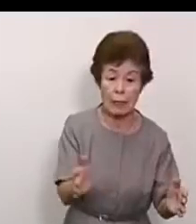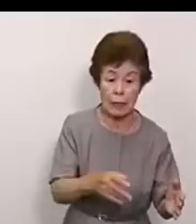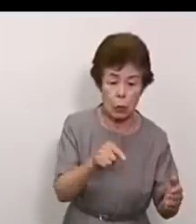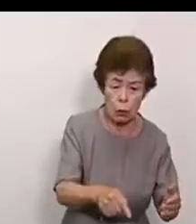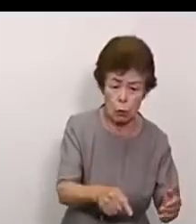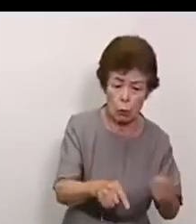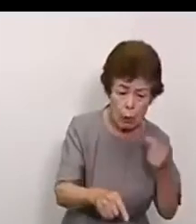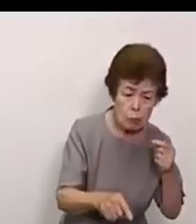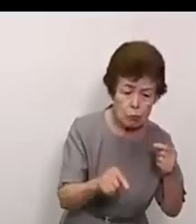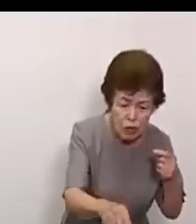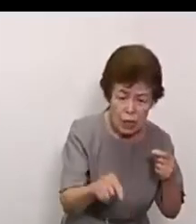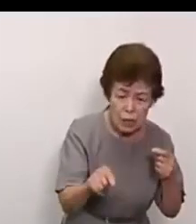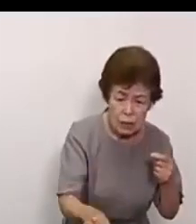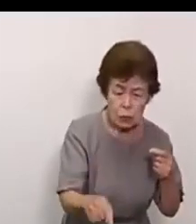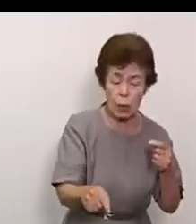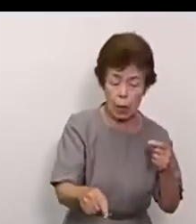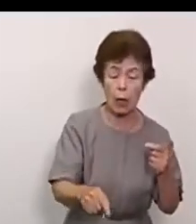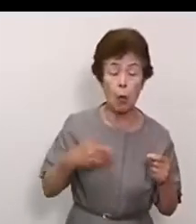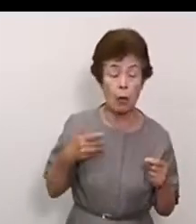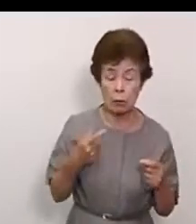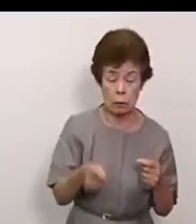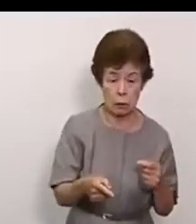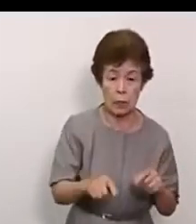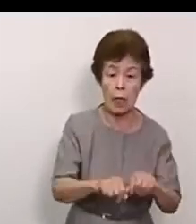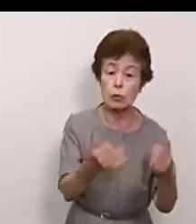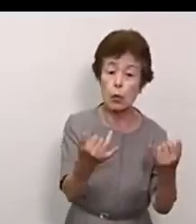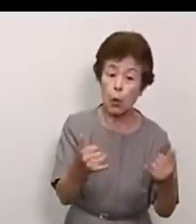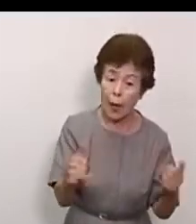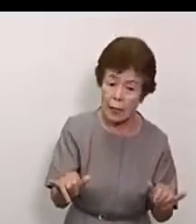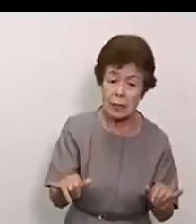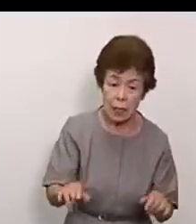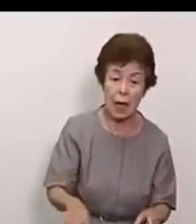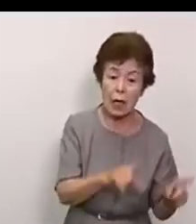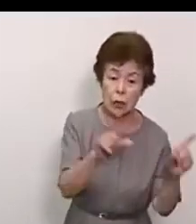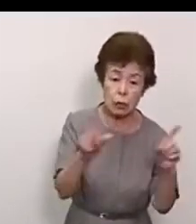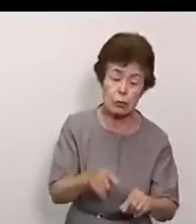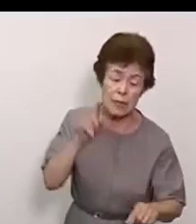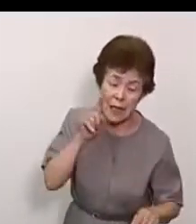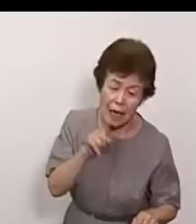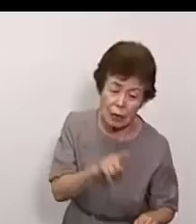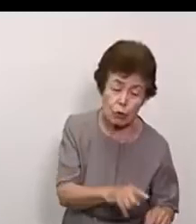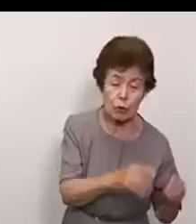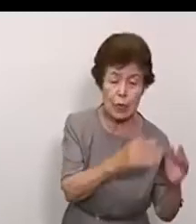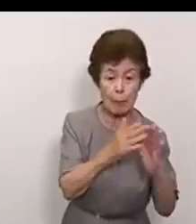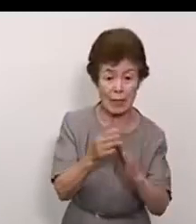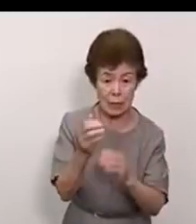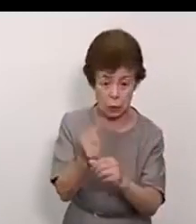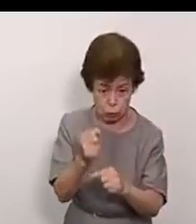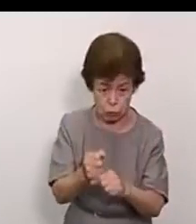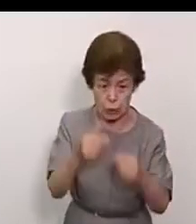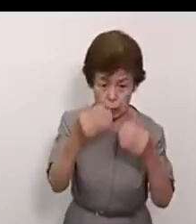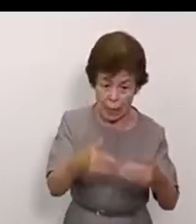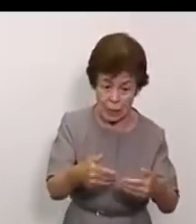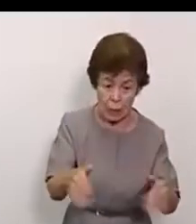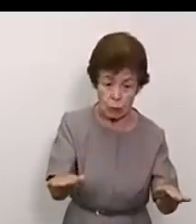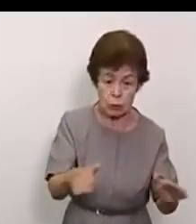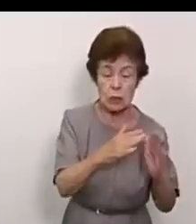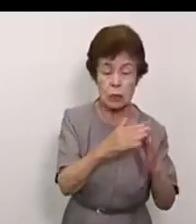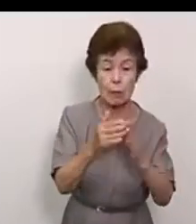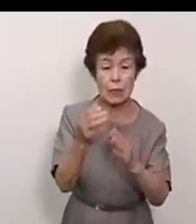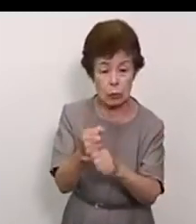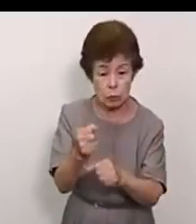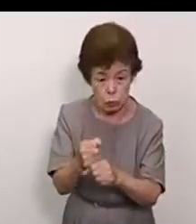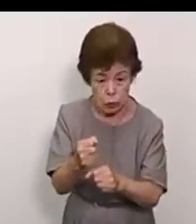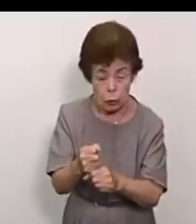だから障害者が住みやすい街づくりをやるために、バリアフリーの街づくりをやるために、障害のない人